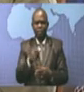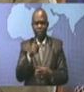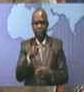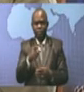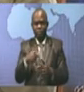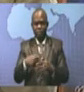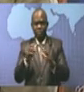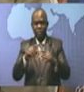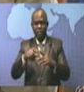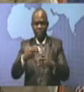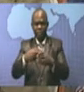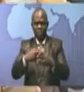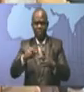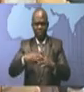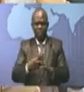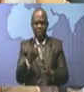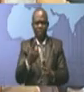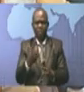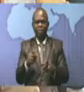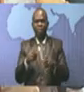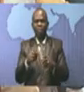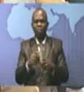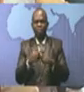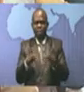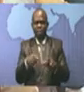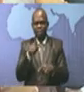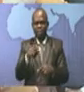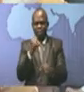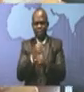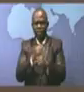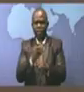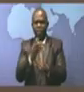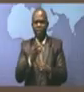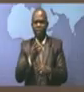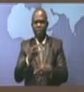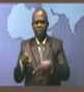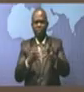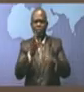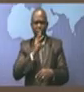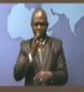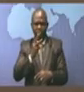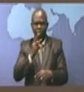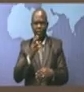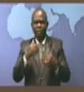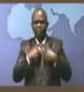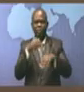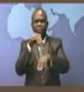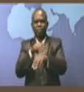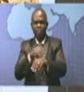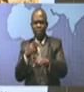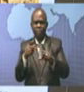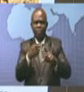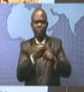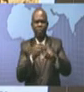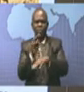s'annonce, alors que certains de ces travaux menacent ces rivières. Après avoir écouté les propositions de l'expert du